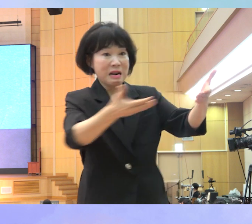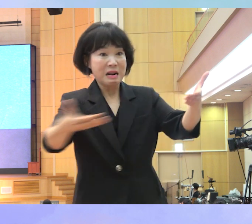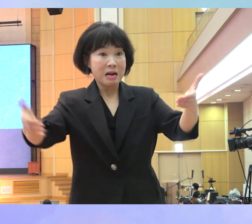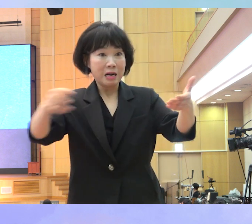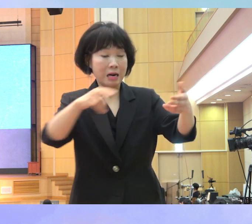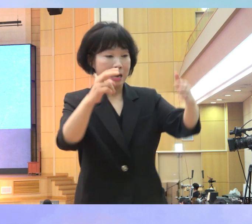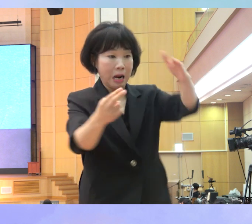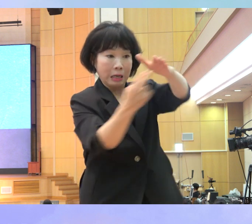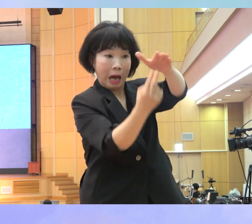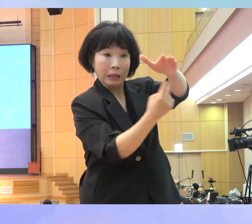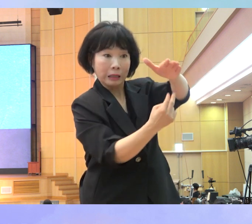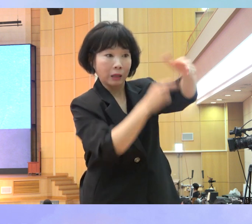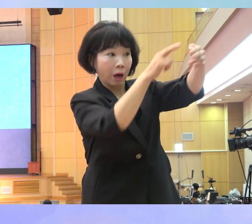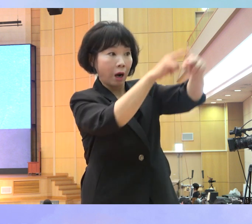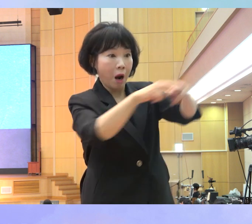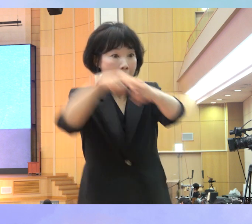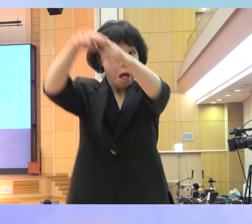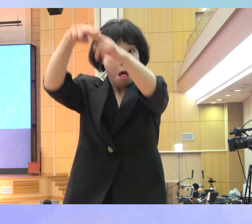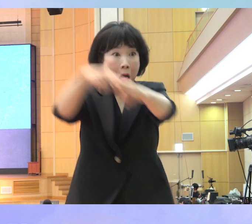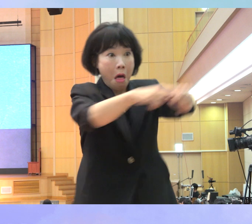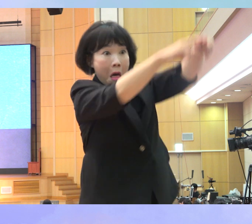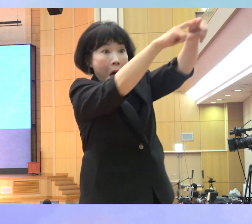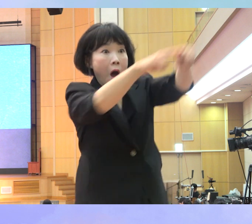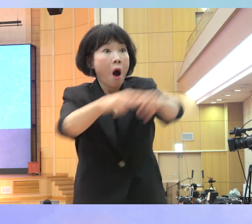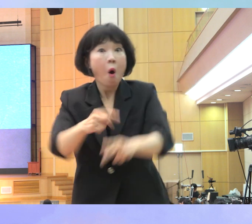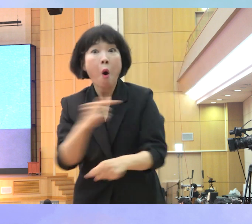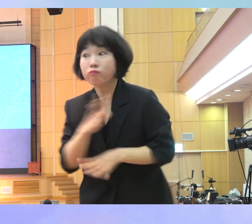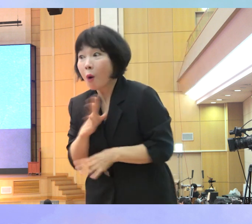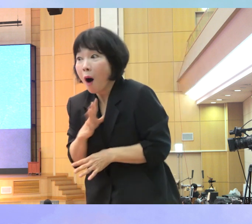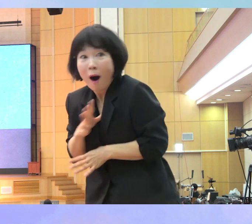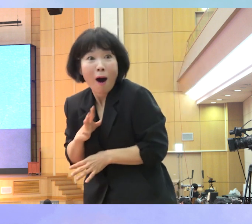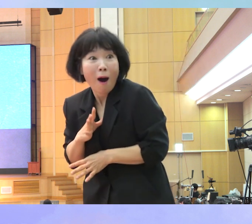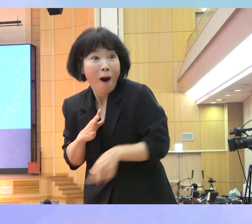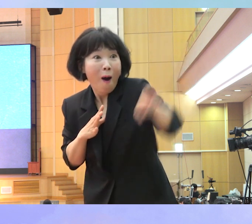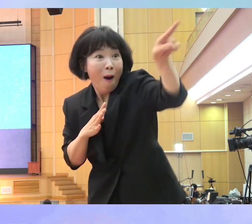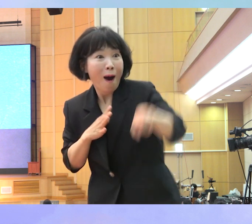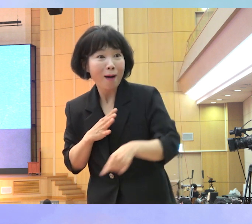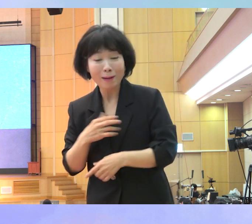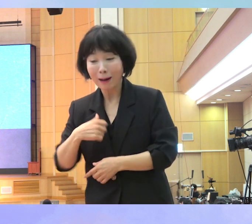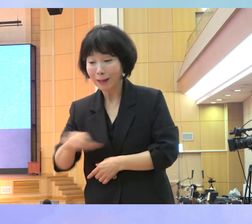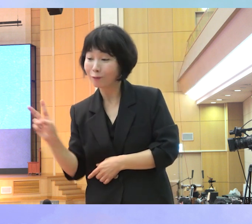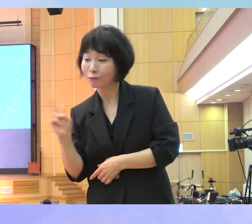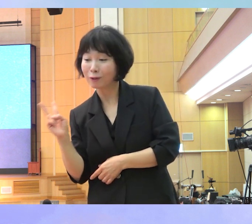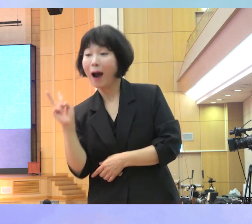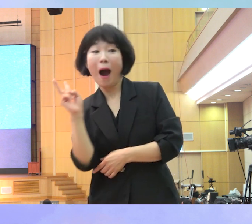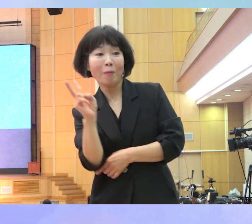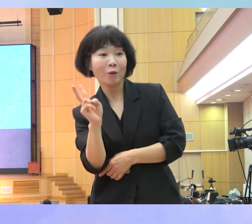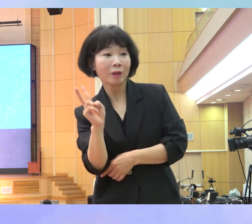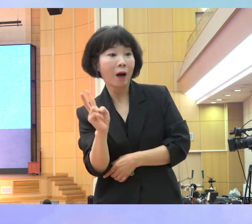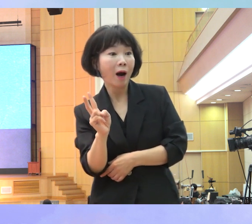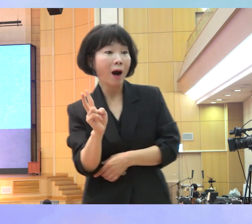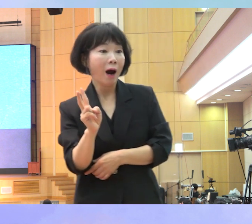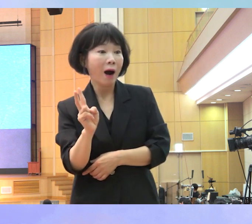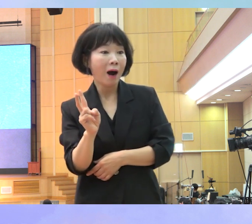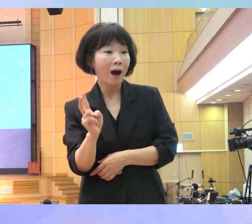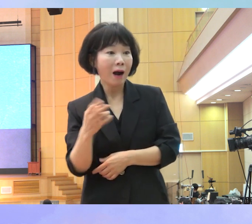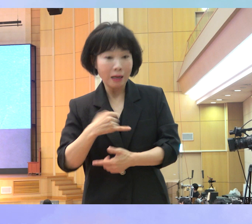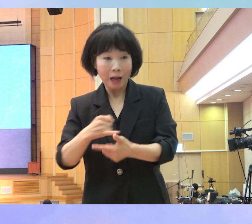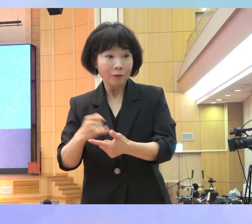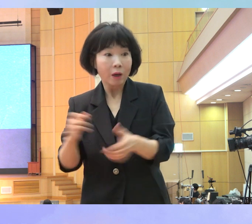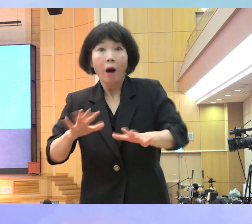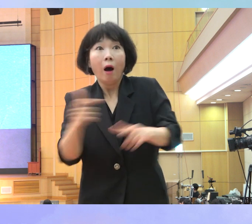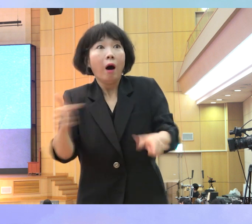있어요. 진짜 걸으면 막 흔들흔들 거려요. 그래서 제가 이제 아이들이랑 같이 가는데, 와, 막 아이 둘